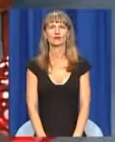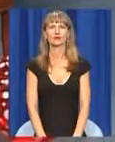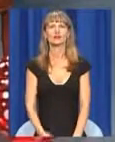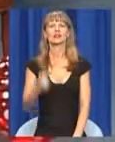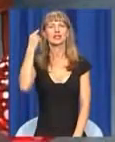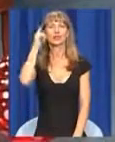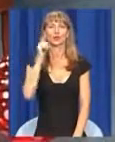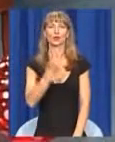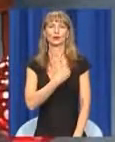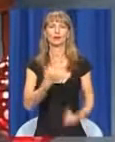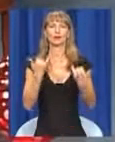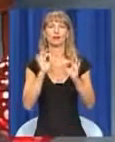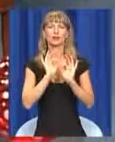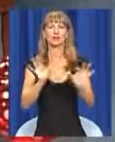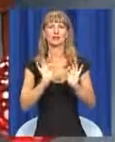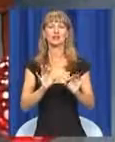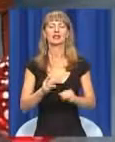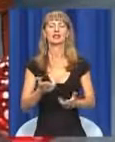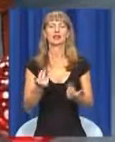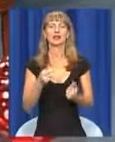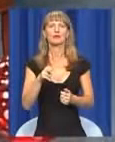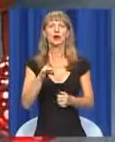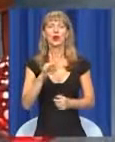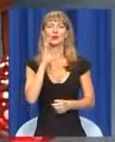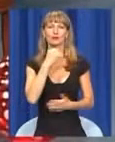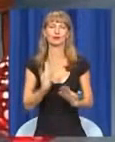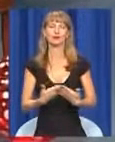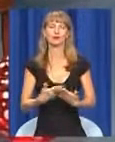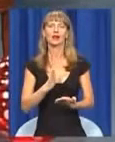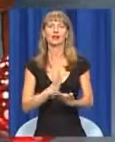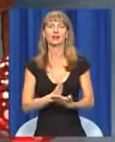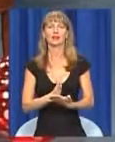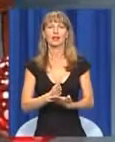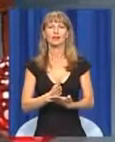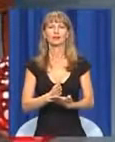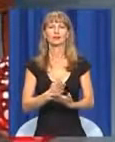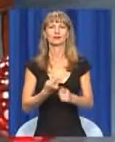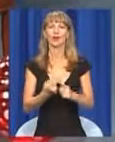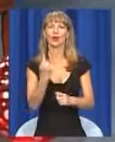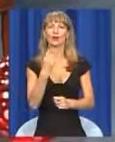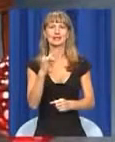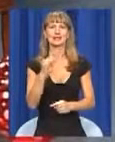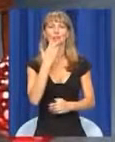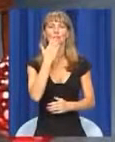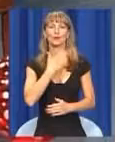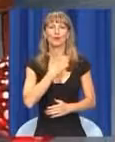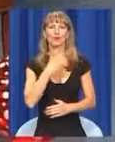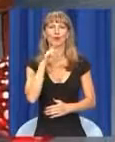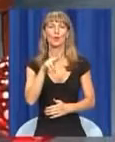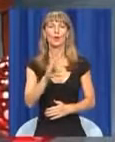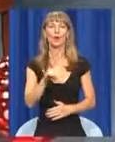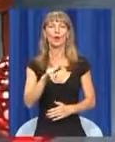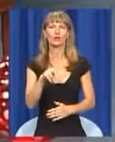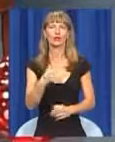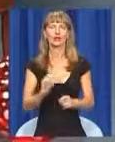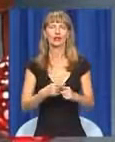І знаєте, що хочемо вам сьогодні ще розповісти? Звичайно, про собачку. Наприклад, є, ну, це насправді навіть одна з моїх найулюбленіших пород,